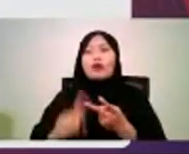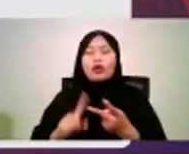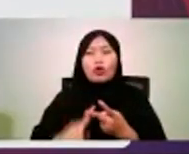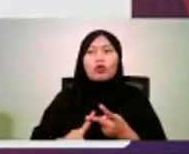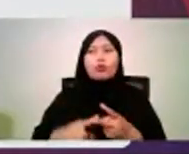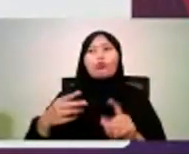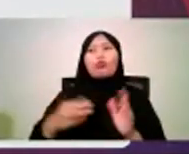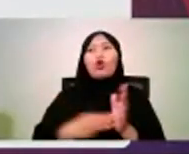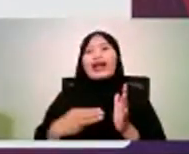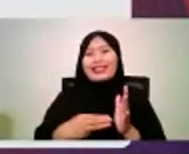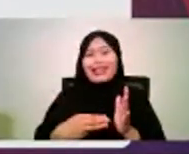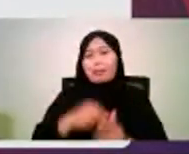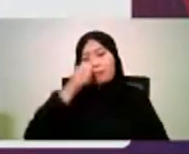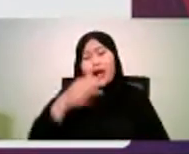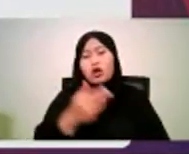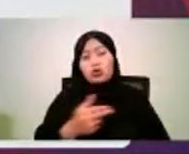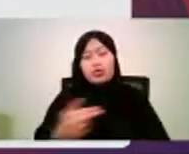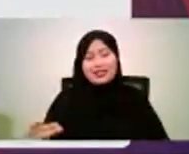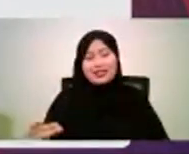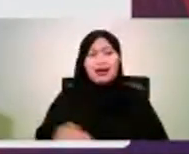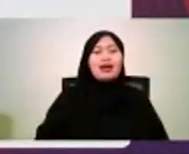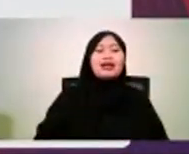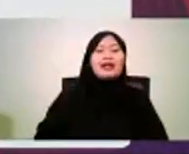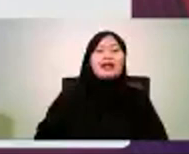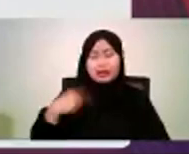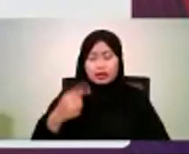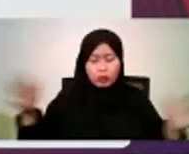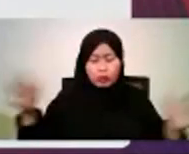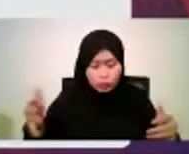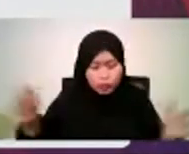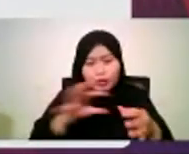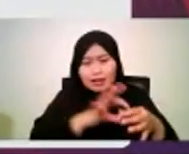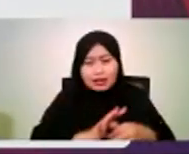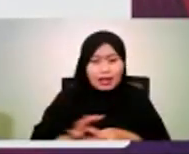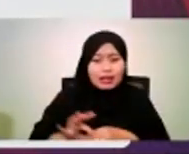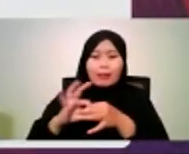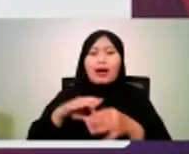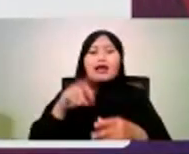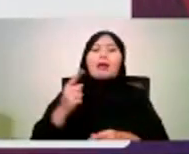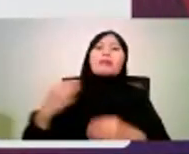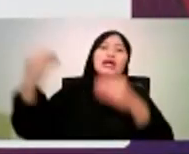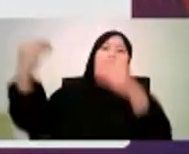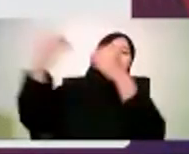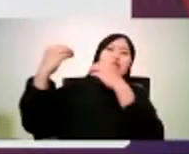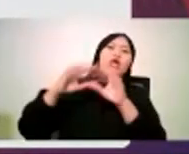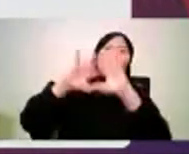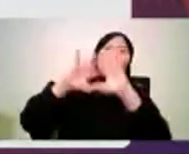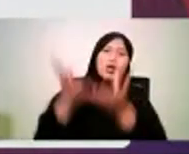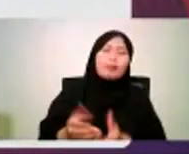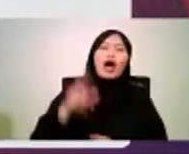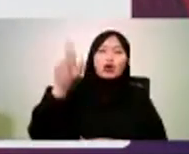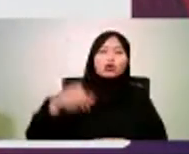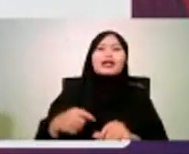itu Bank Indonesia saya terus menggalang Sinergi karena dididik oleh kampus UGM bersih multan